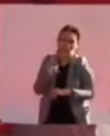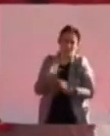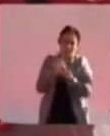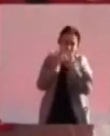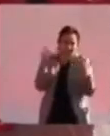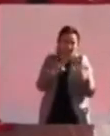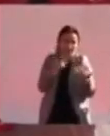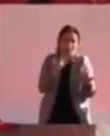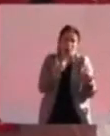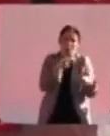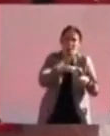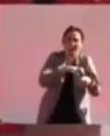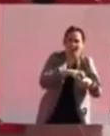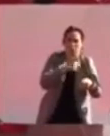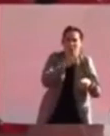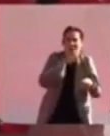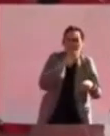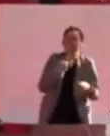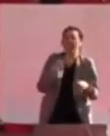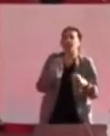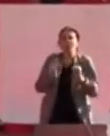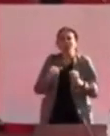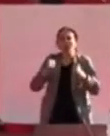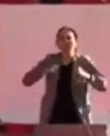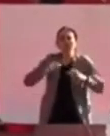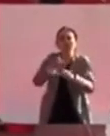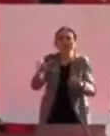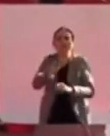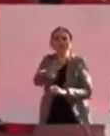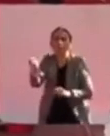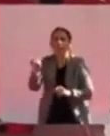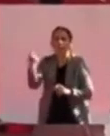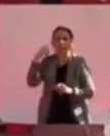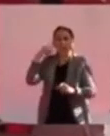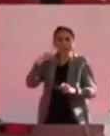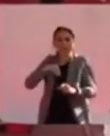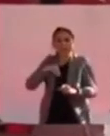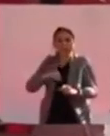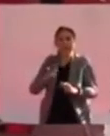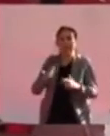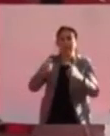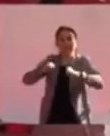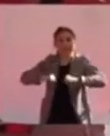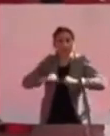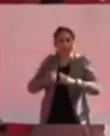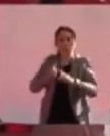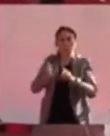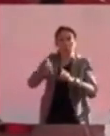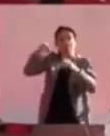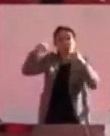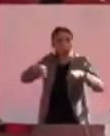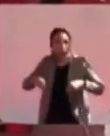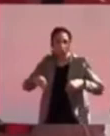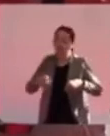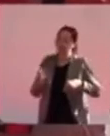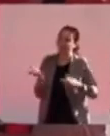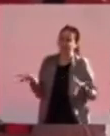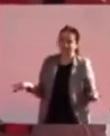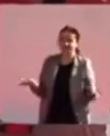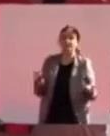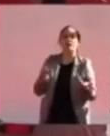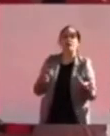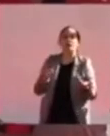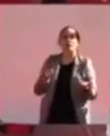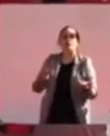si sente la sua salute pienamente tutelata dal servizio sanitario nazionale una volta entrata entrati in squali